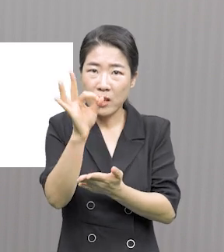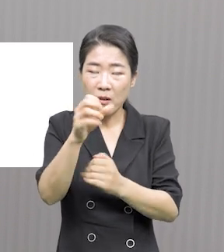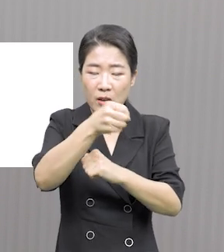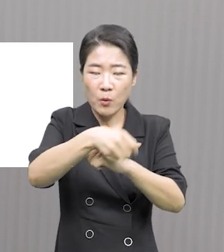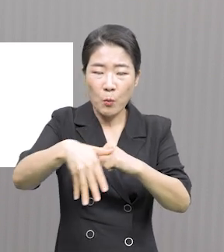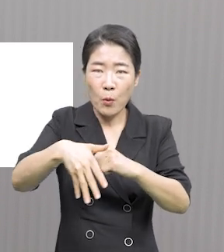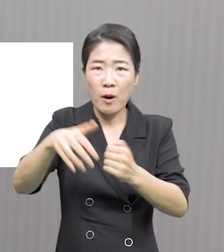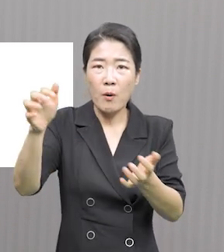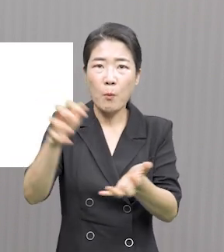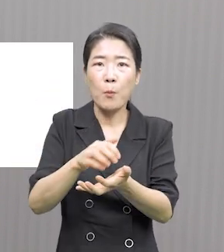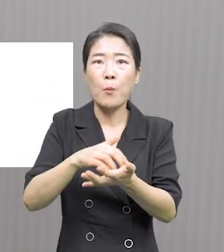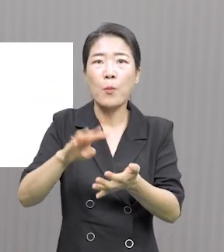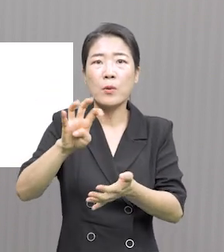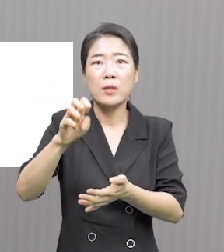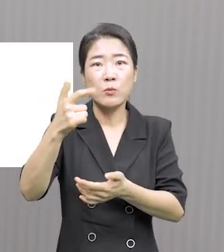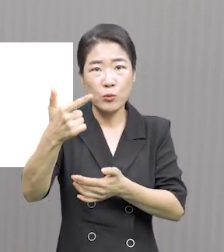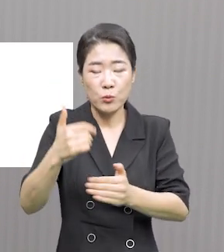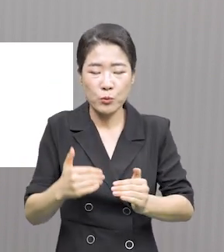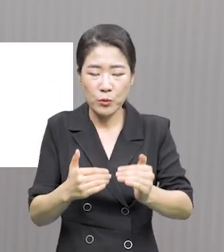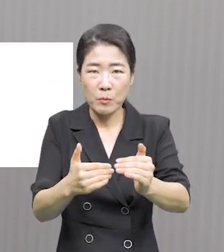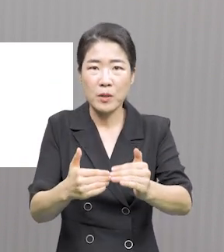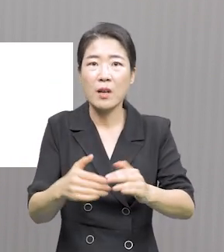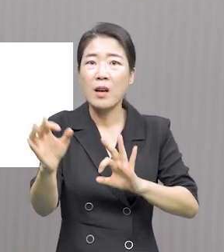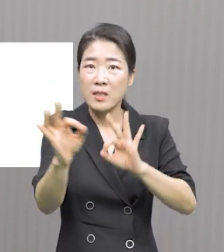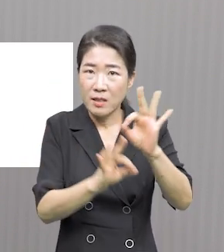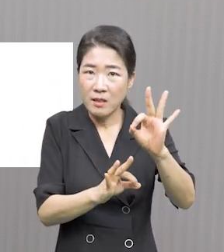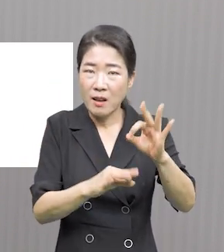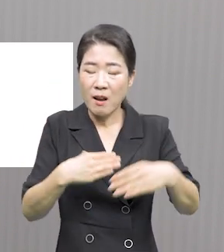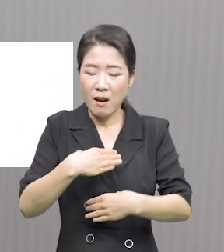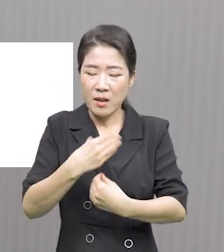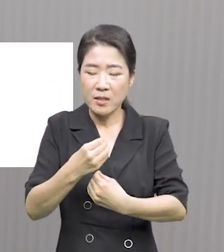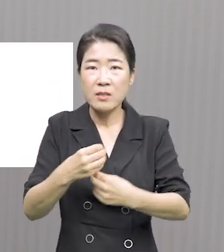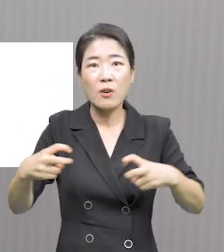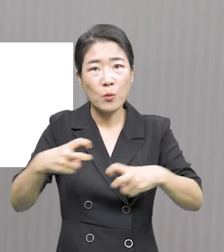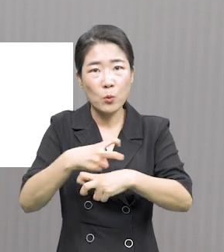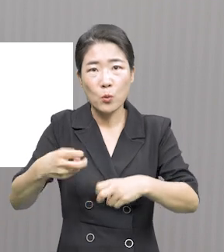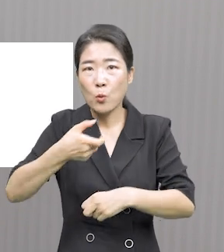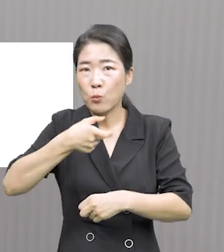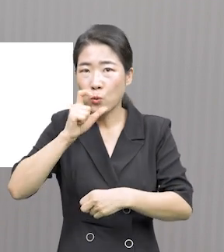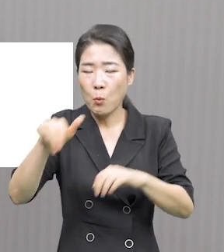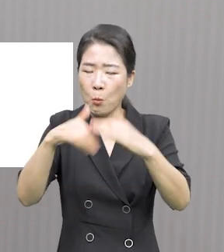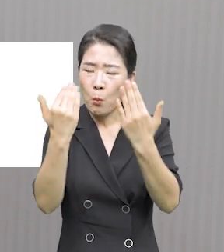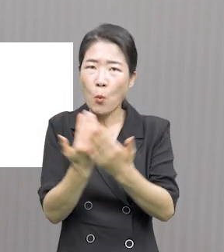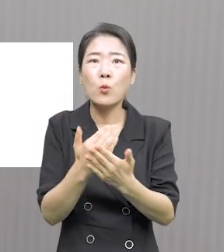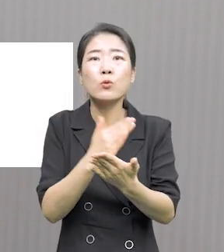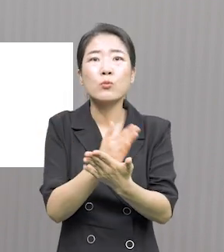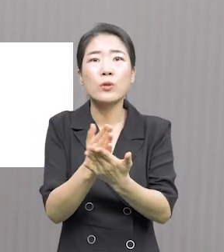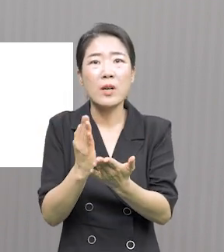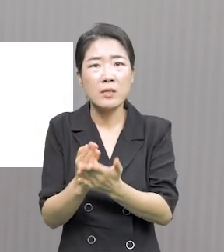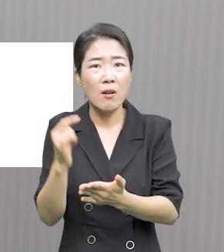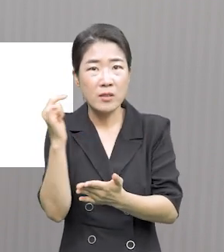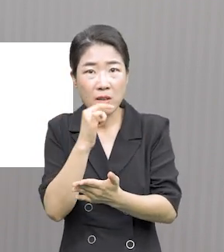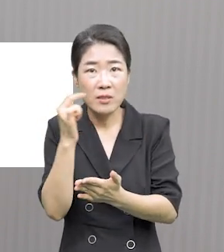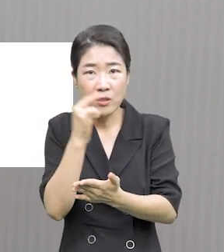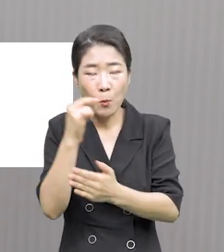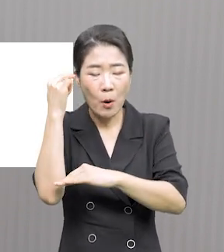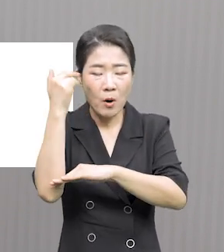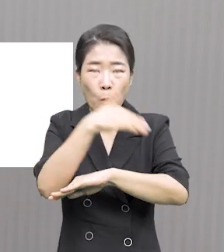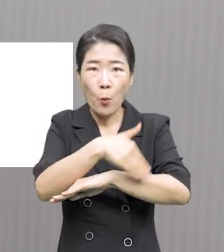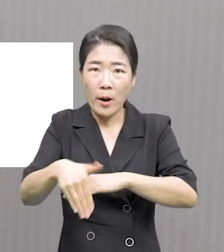추진됩니다. 재난, 안전, 교통, 급수 등 모든 분야에서 빈틈없는 대책을 세운